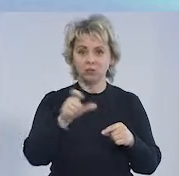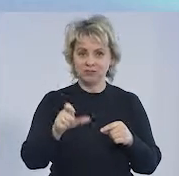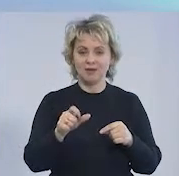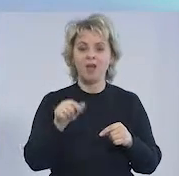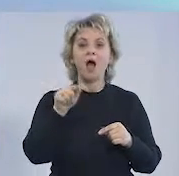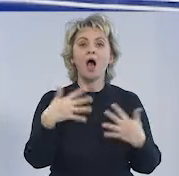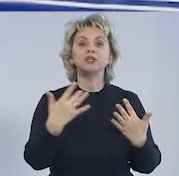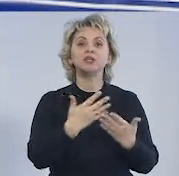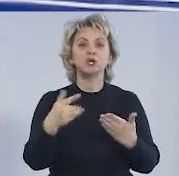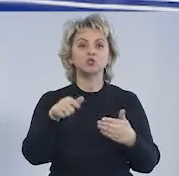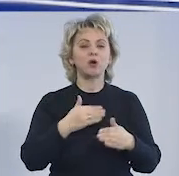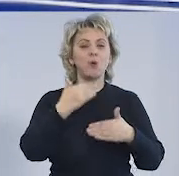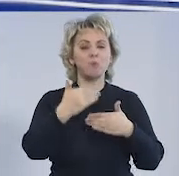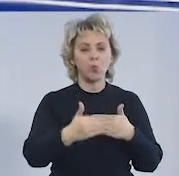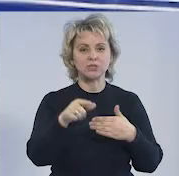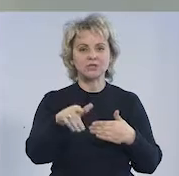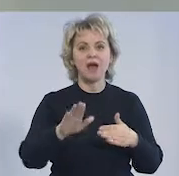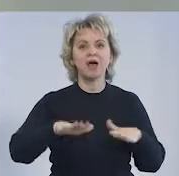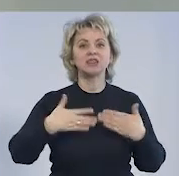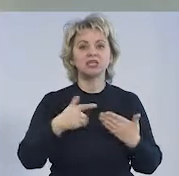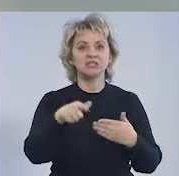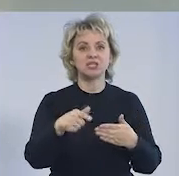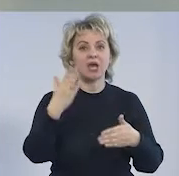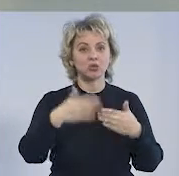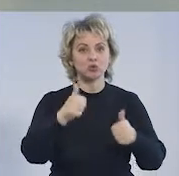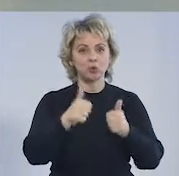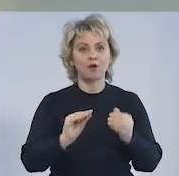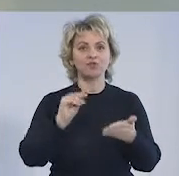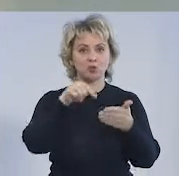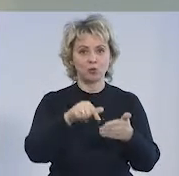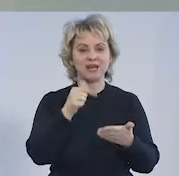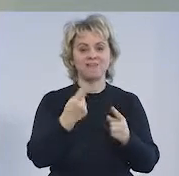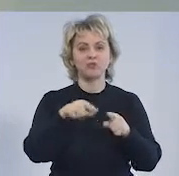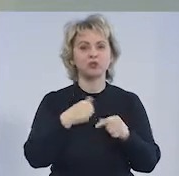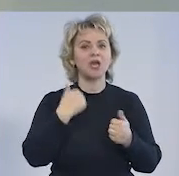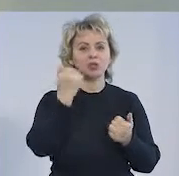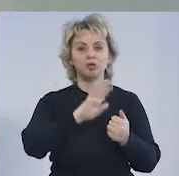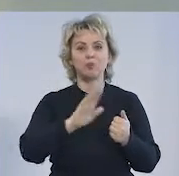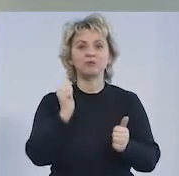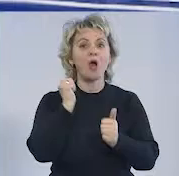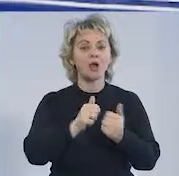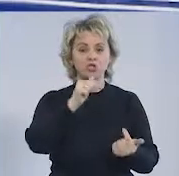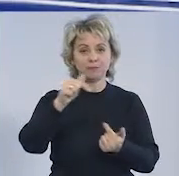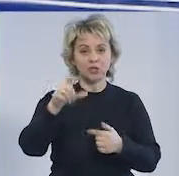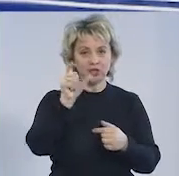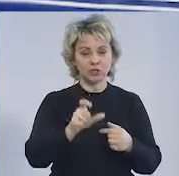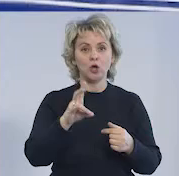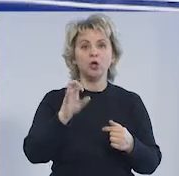И они насколько поздно относительно окончания срока вступили вот в эту борьбу? Я не помню, конечно, о каждом конкретно,